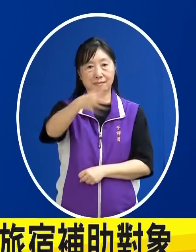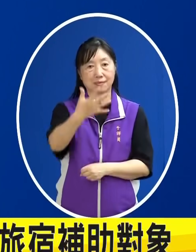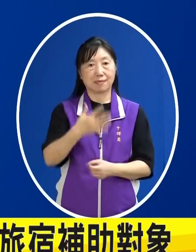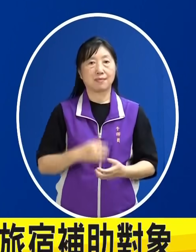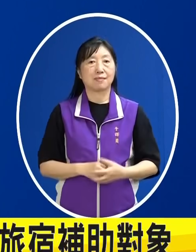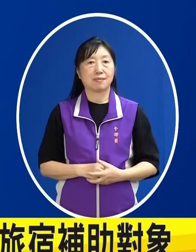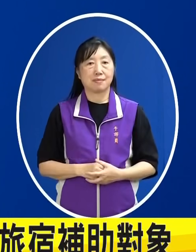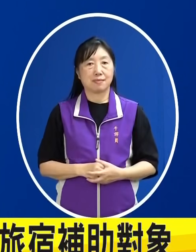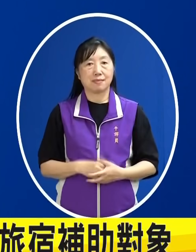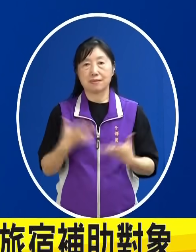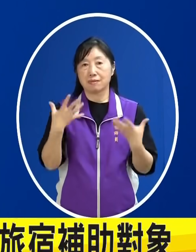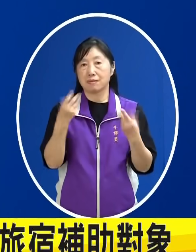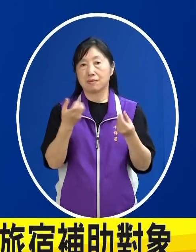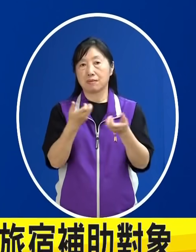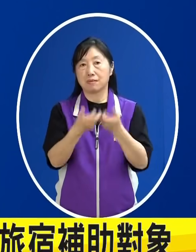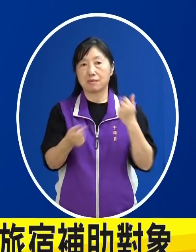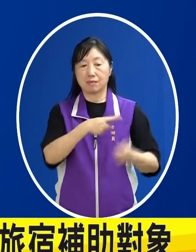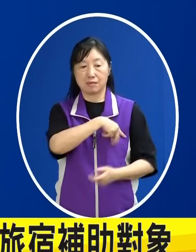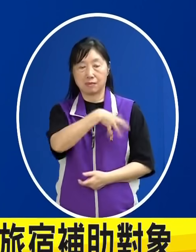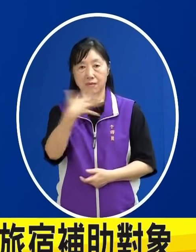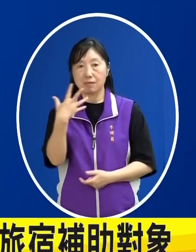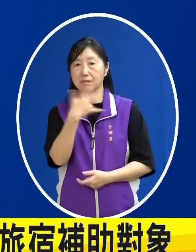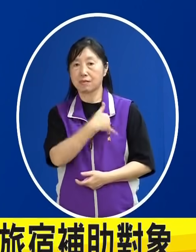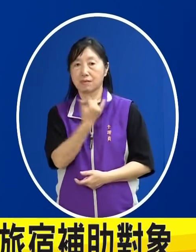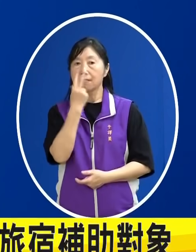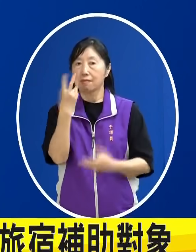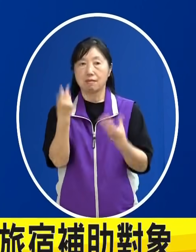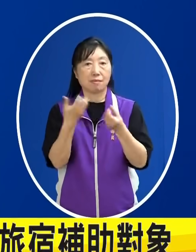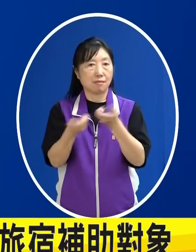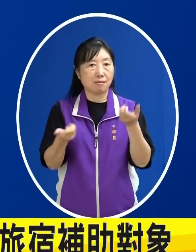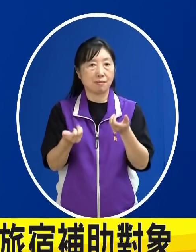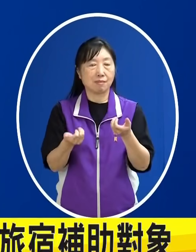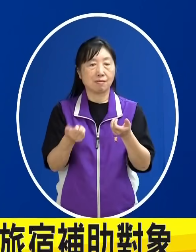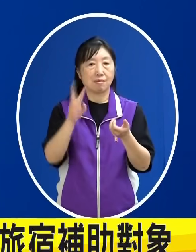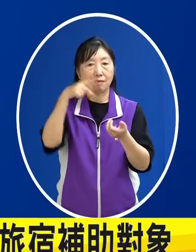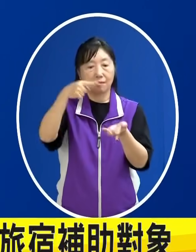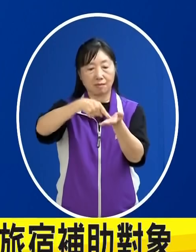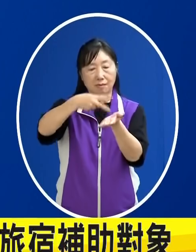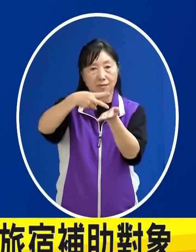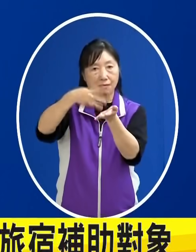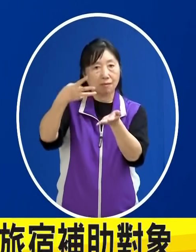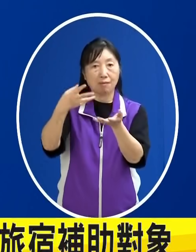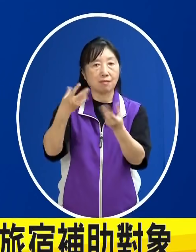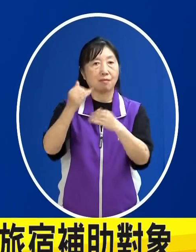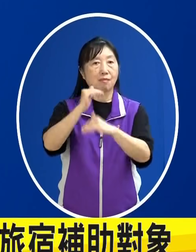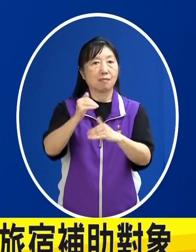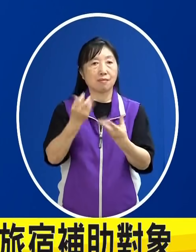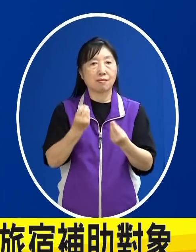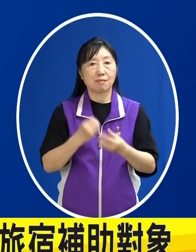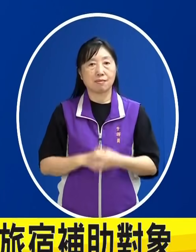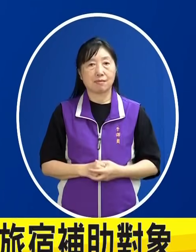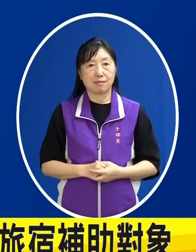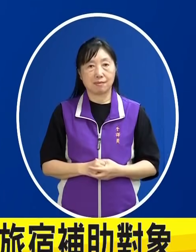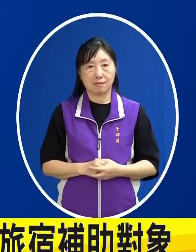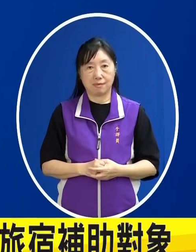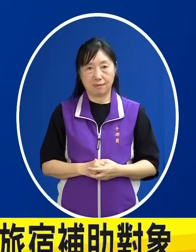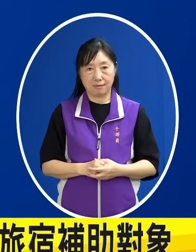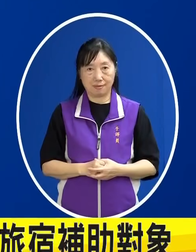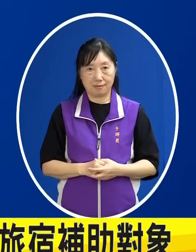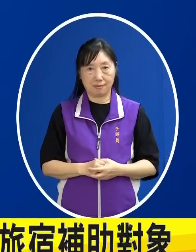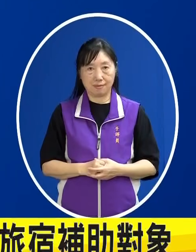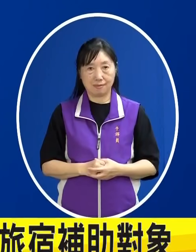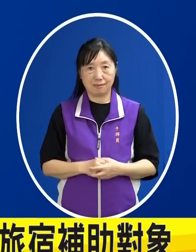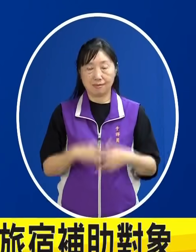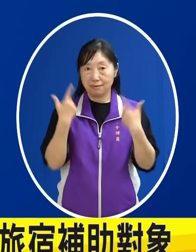1500元不分平假日而且呢不限使用的次数。那么就适用的对